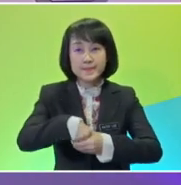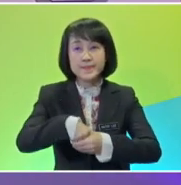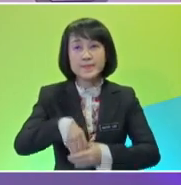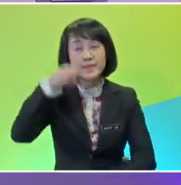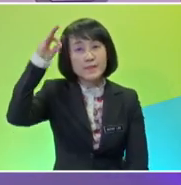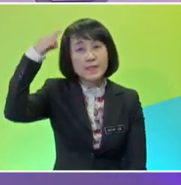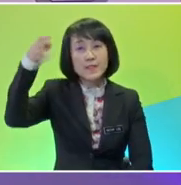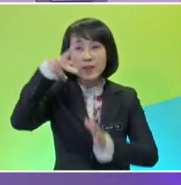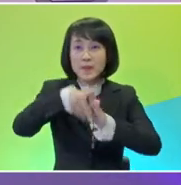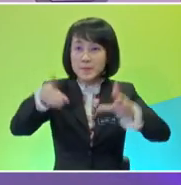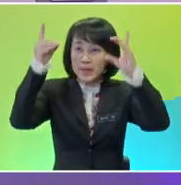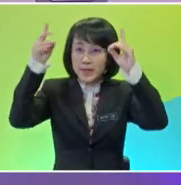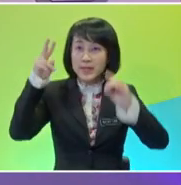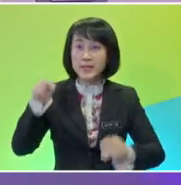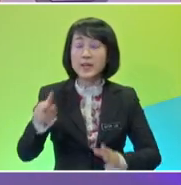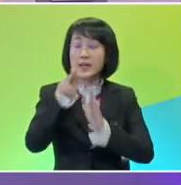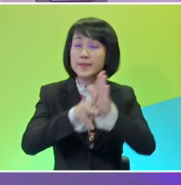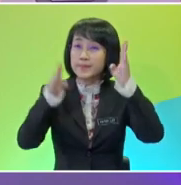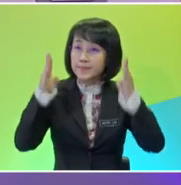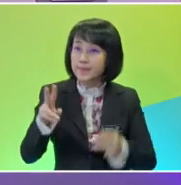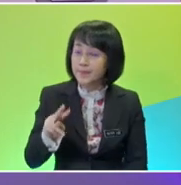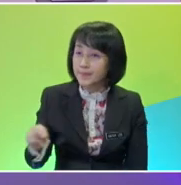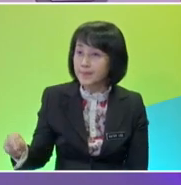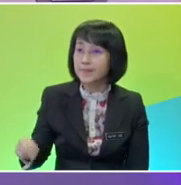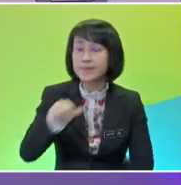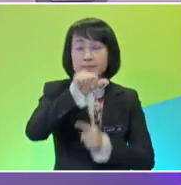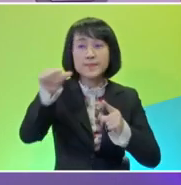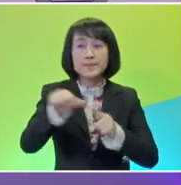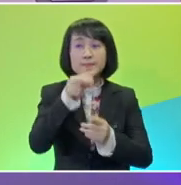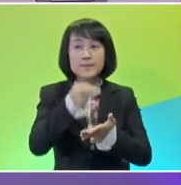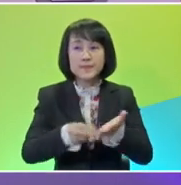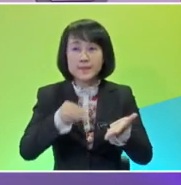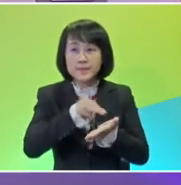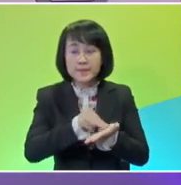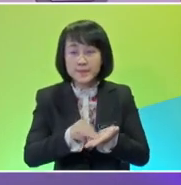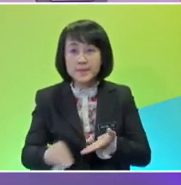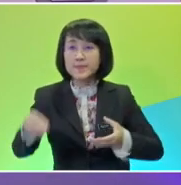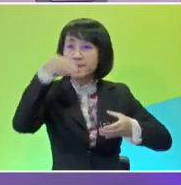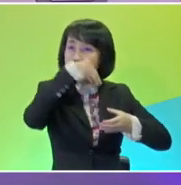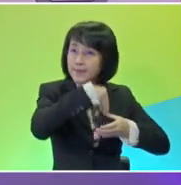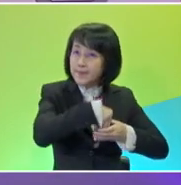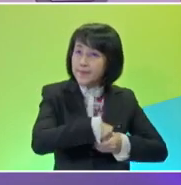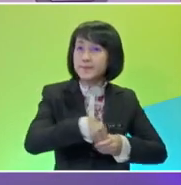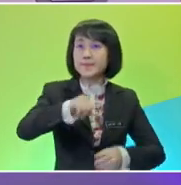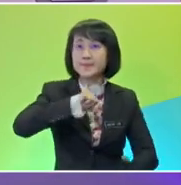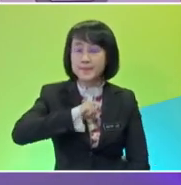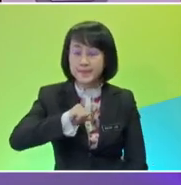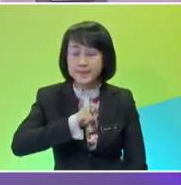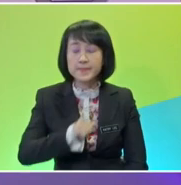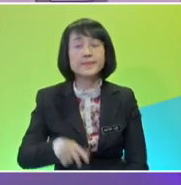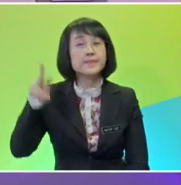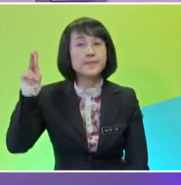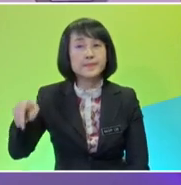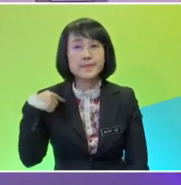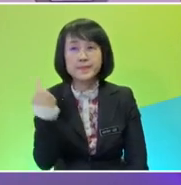akhirnya murid-murid atau binder nilai murni ini sudah Sebati dalam diri kita pasti kita